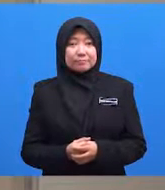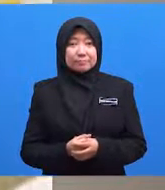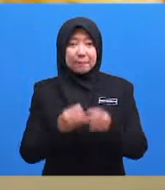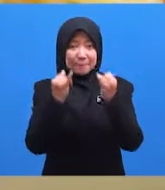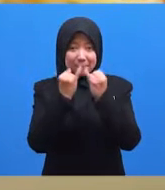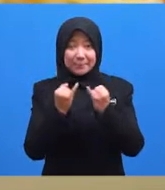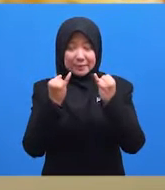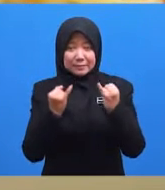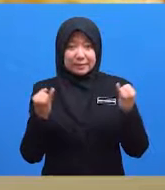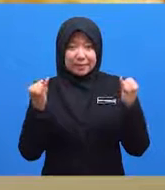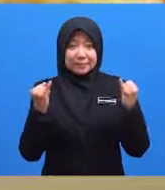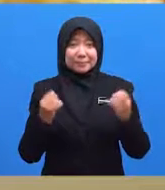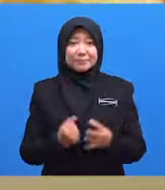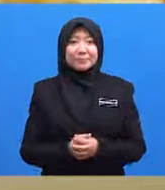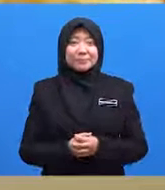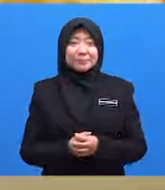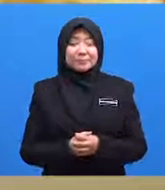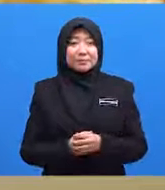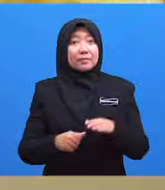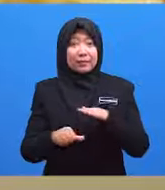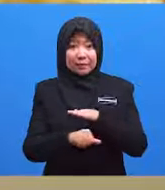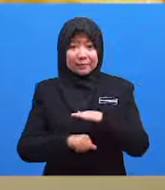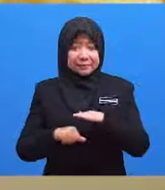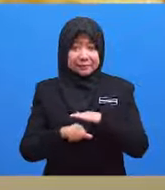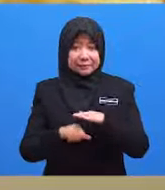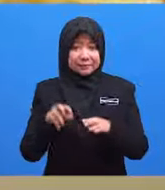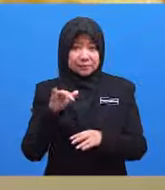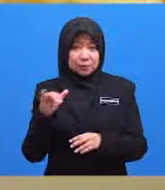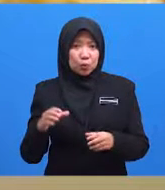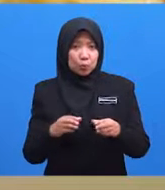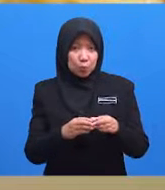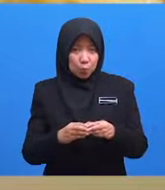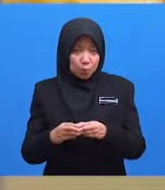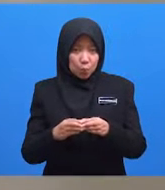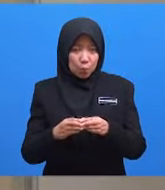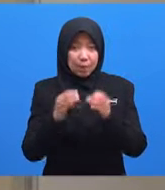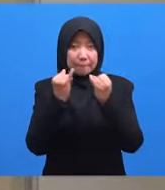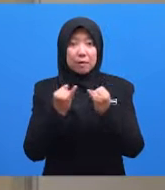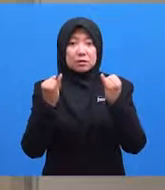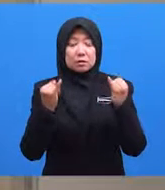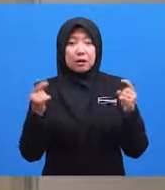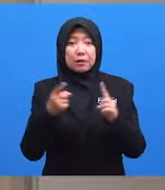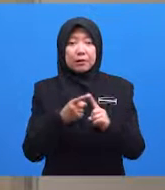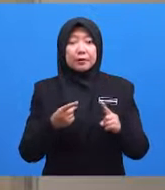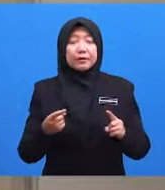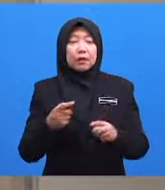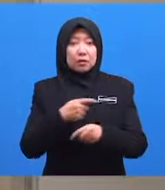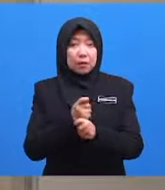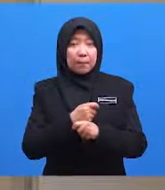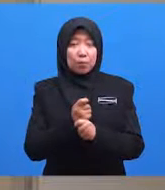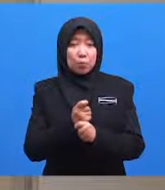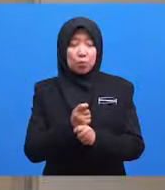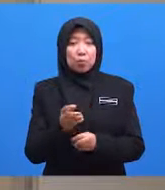pasta. Secara asasnya, dough pasta dihasilkan daripada tepung dan